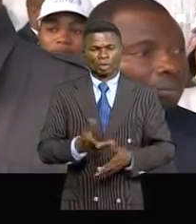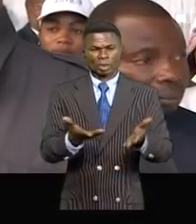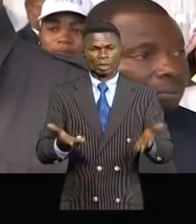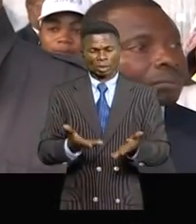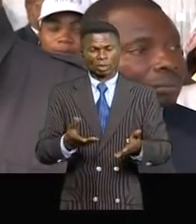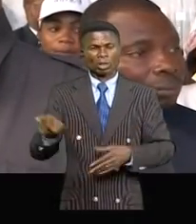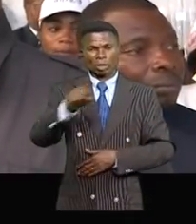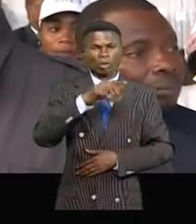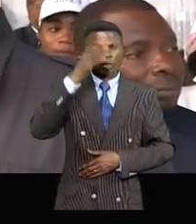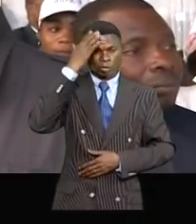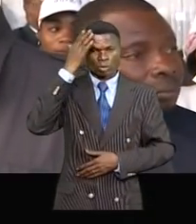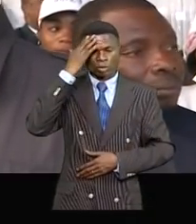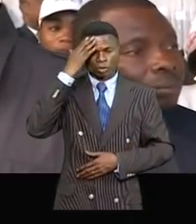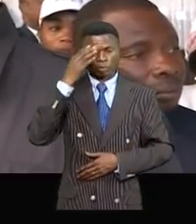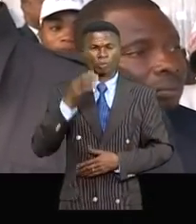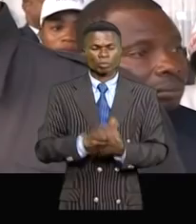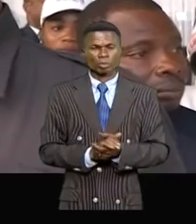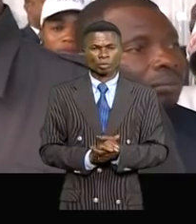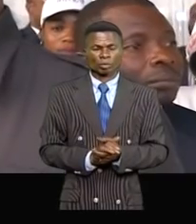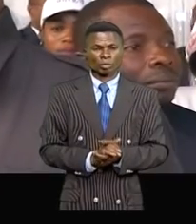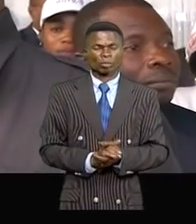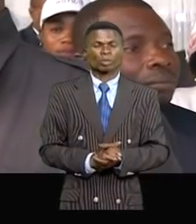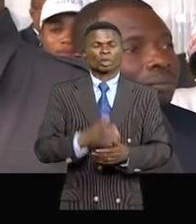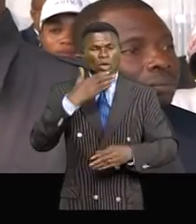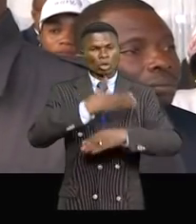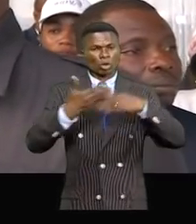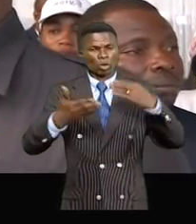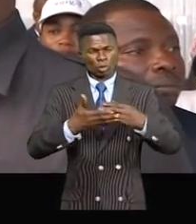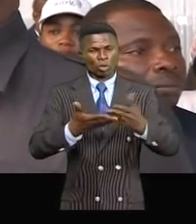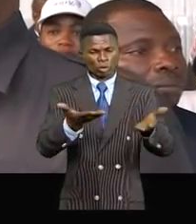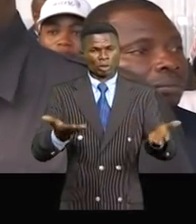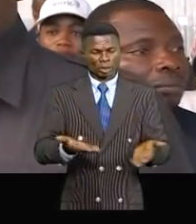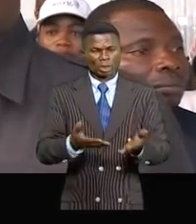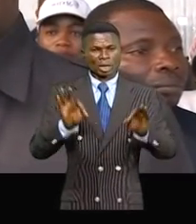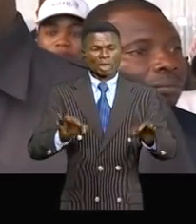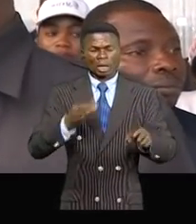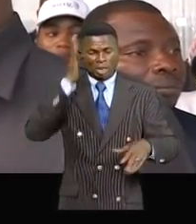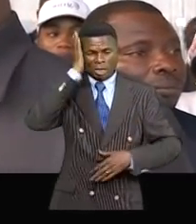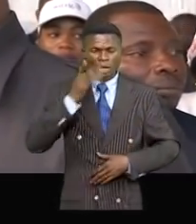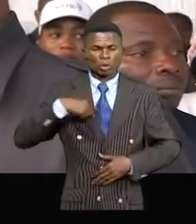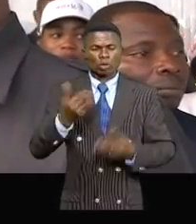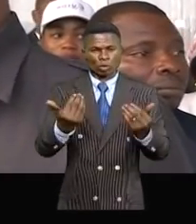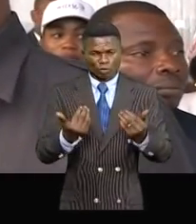vous le savez, il y a le musée qui est en construction à la Terre Sainte. Nous avons voulu aussi, nous,